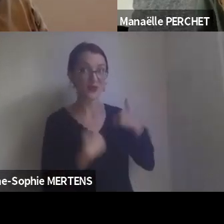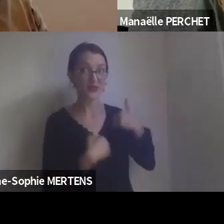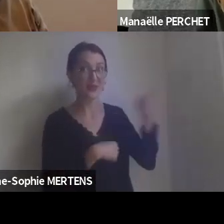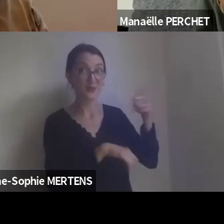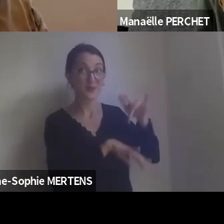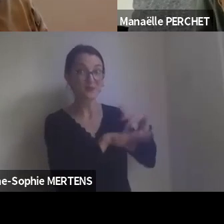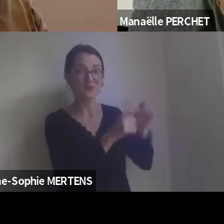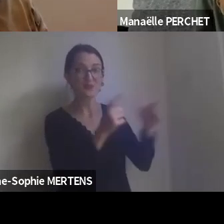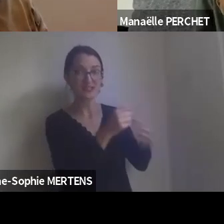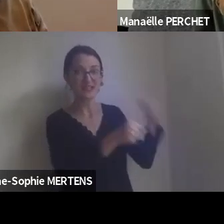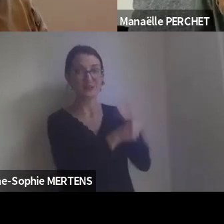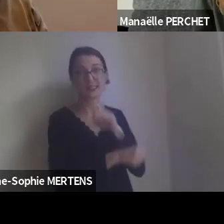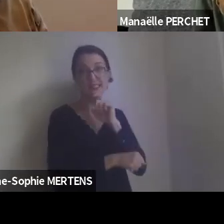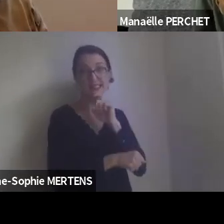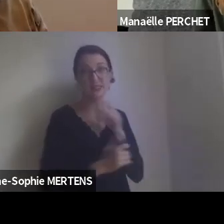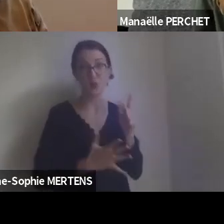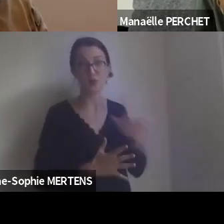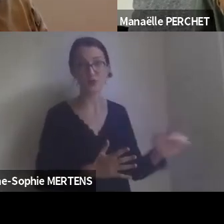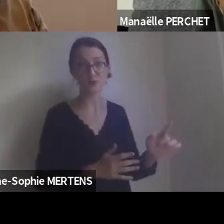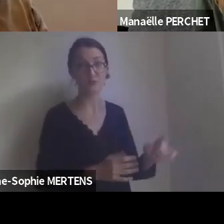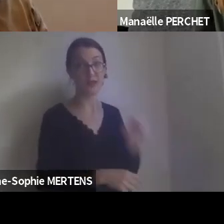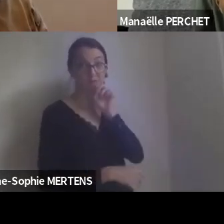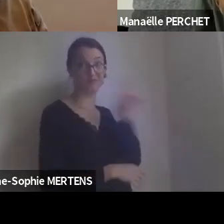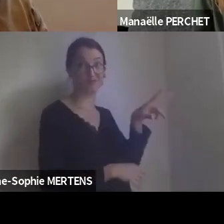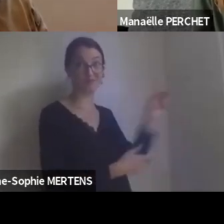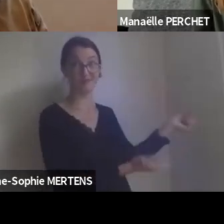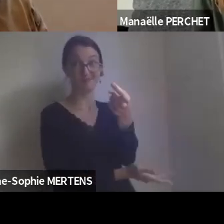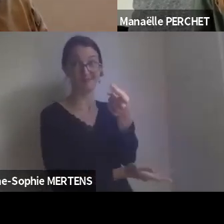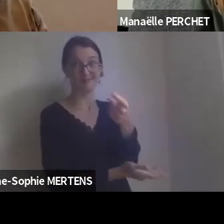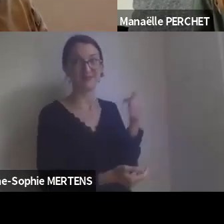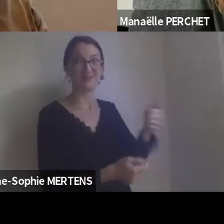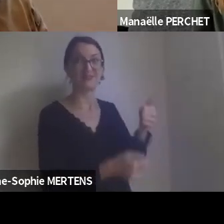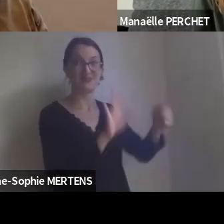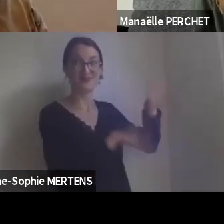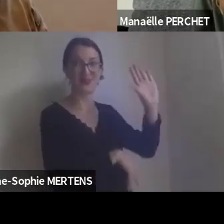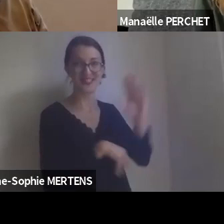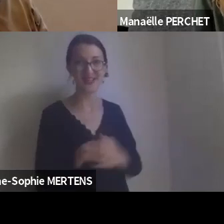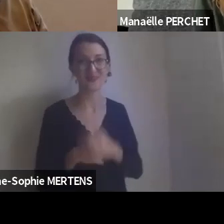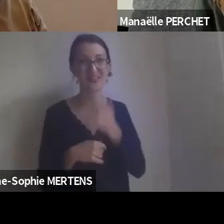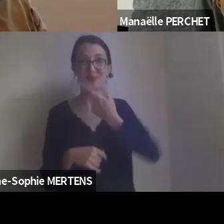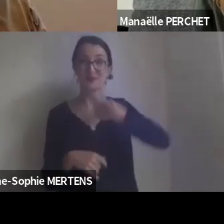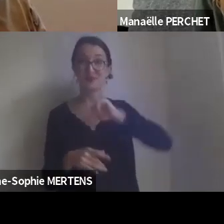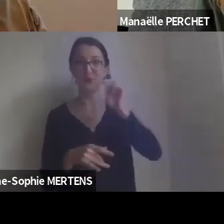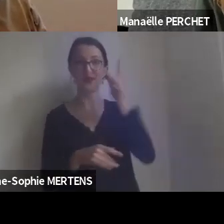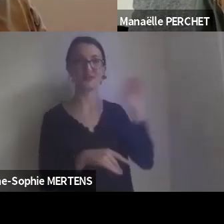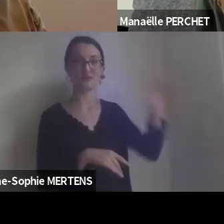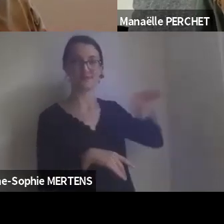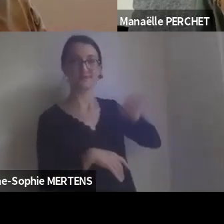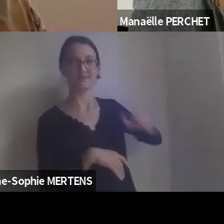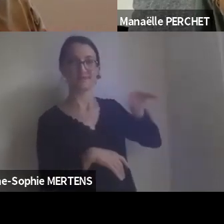et qui n'oseraient pas faire le pas d'eux-mêmes. Donc, dénoncez-les gentiment pour qu'on aille gentiment les titiller et les encourager à candidater.